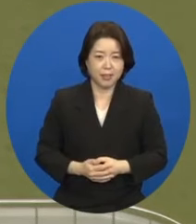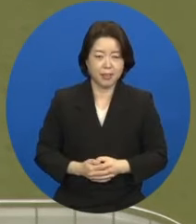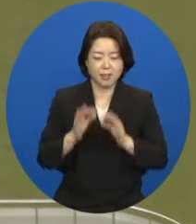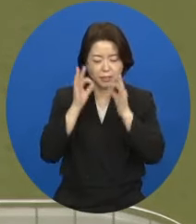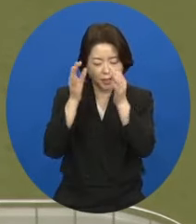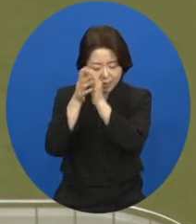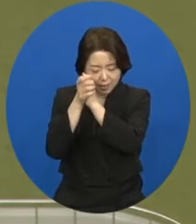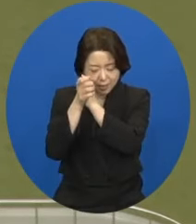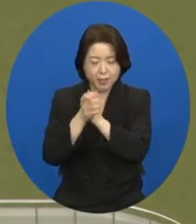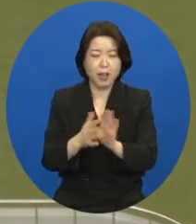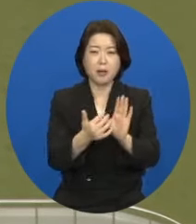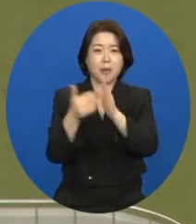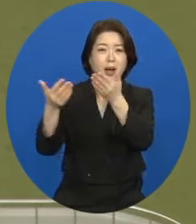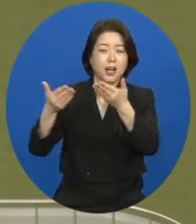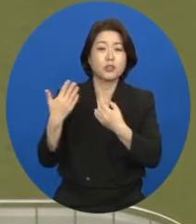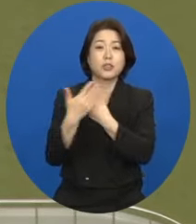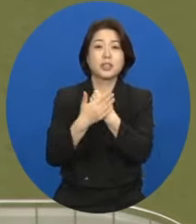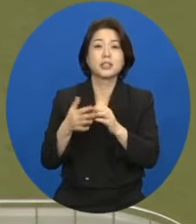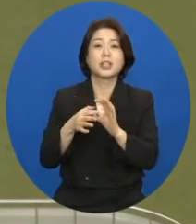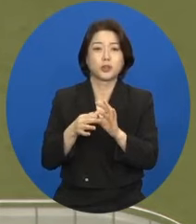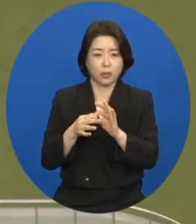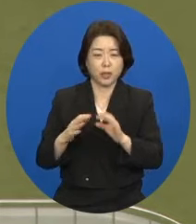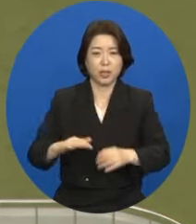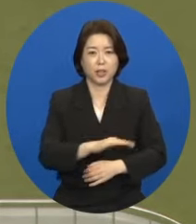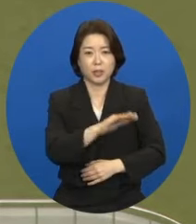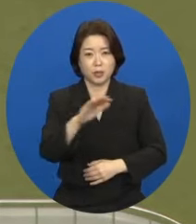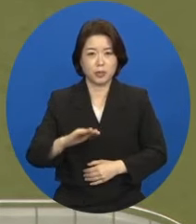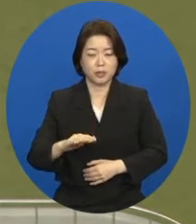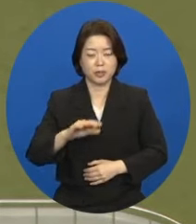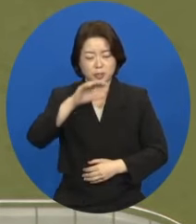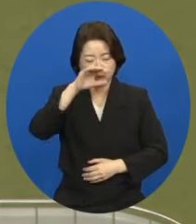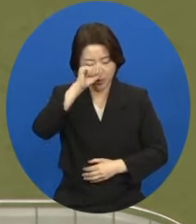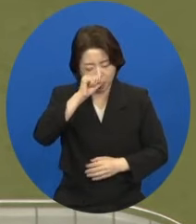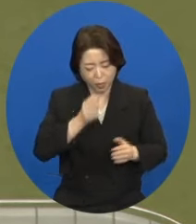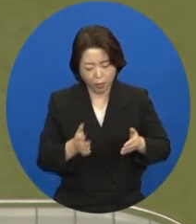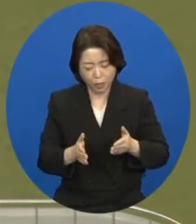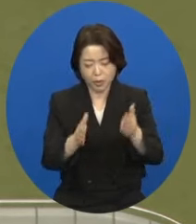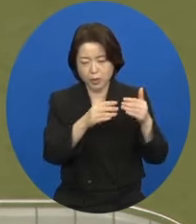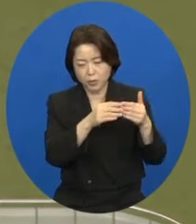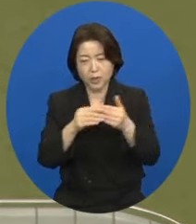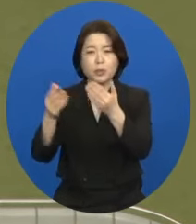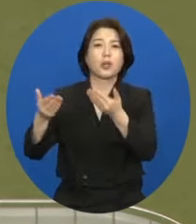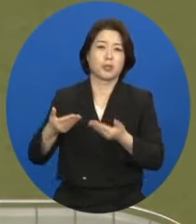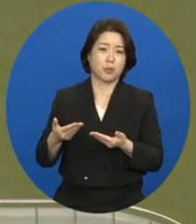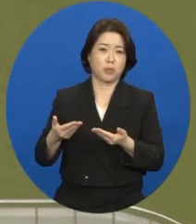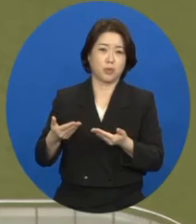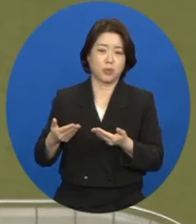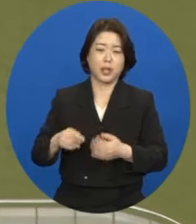간구하십시오. 막아주시는 은혜를 통해 저를 가장 선한 길로 인도해 주십시오. 그럴 때에